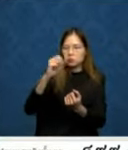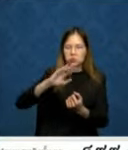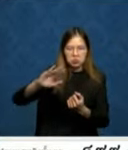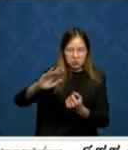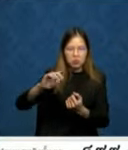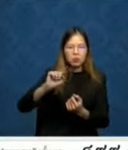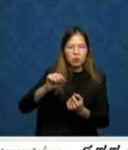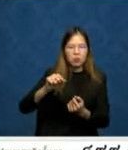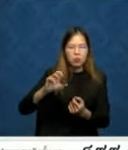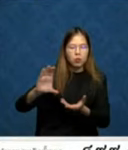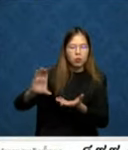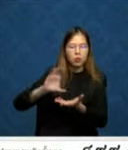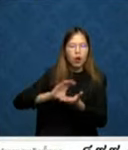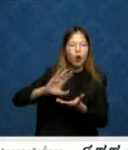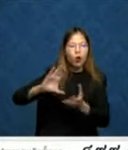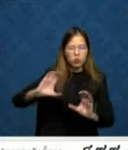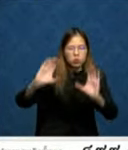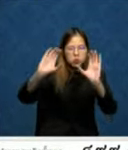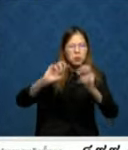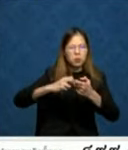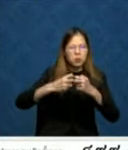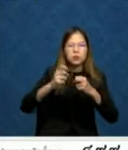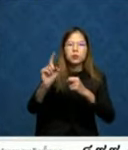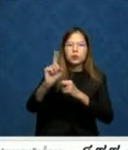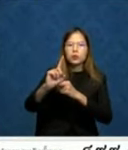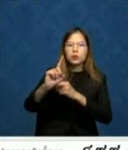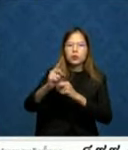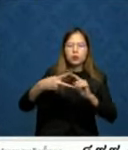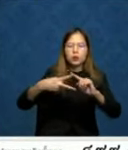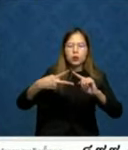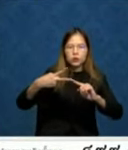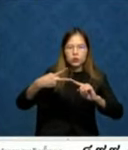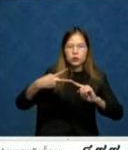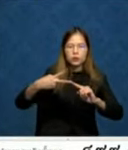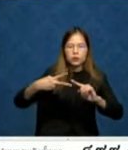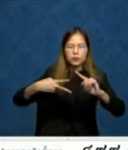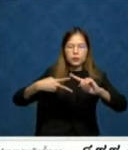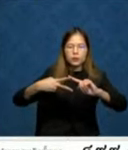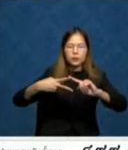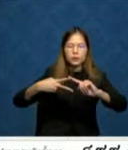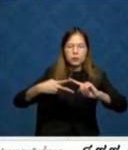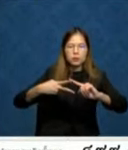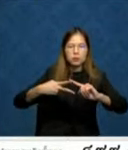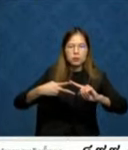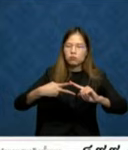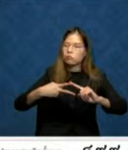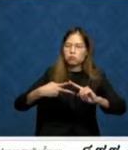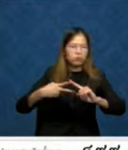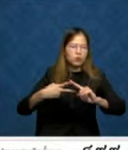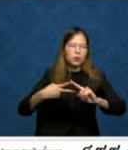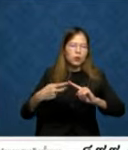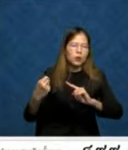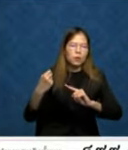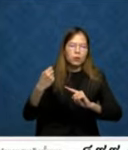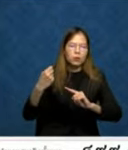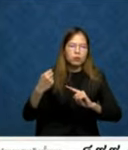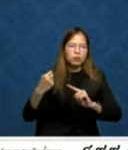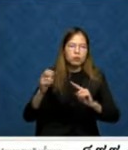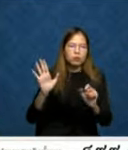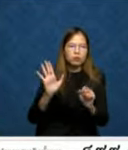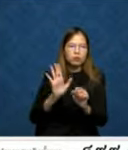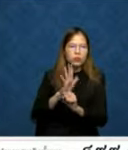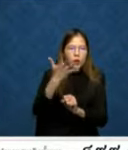คลังของรัฐด้วยตรงนี้มีปัญหายังไงครับมีปัญหา2 ส่วนนะครับ1คือความไม่คุ้มค่า2คือส่งผลก